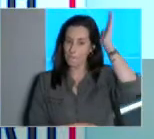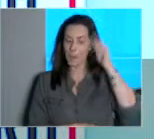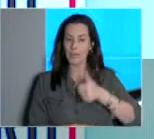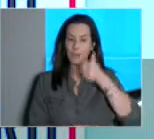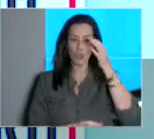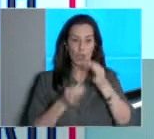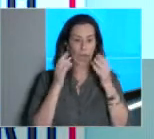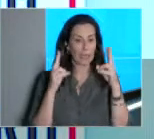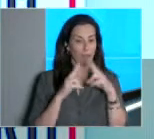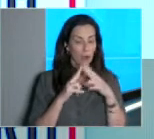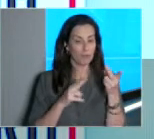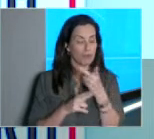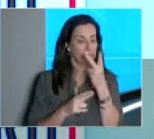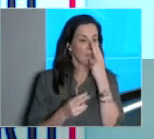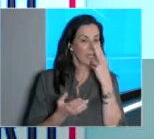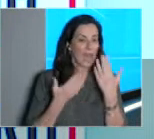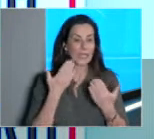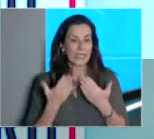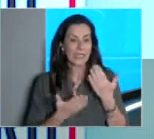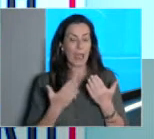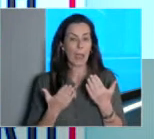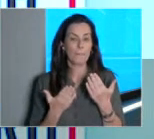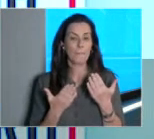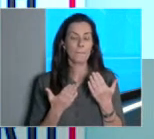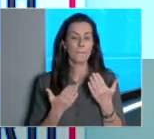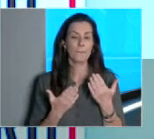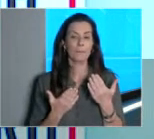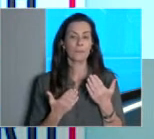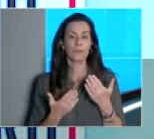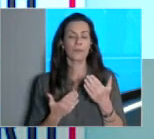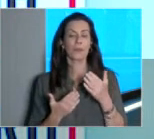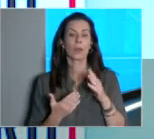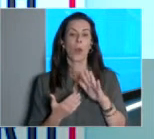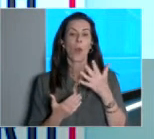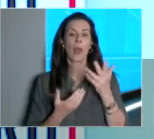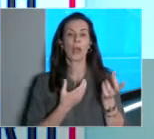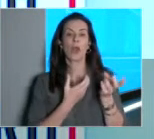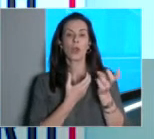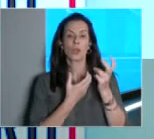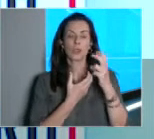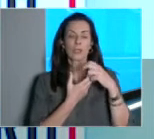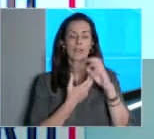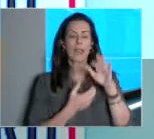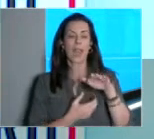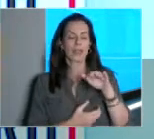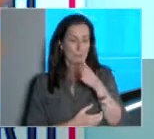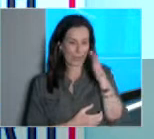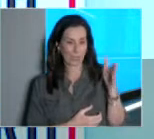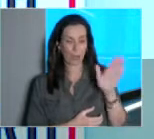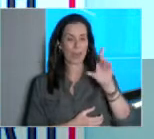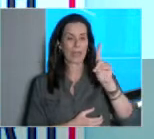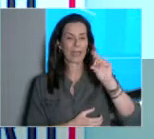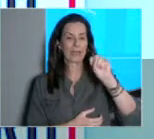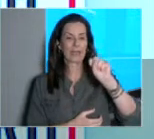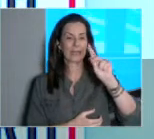לתוך הלילה, גישושים מצד שני, מצד שמאל, גישושים לצירוף דיסקין למפלגת העבודה. וגם כאן